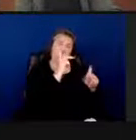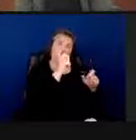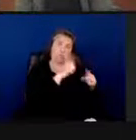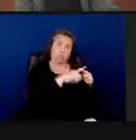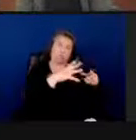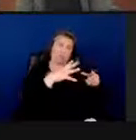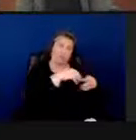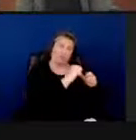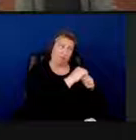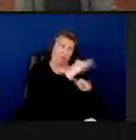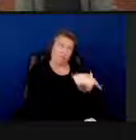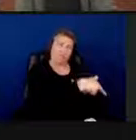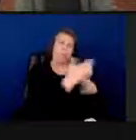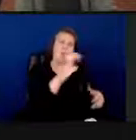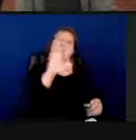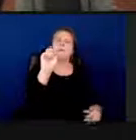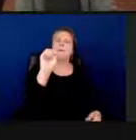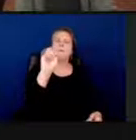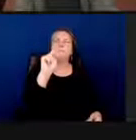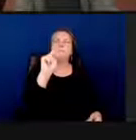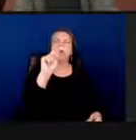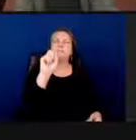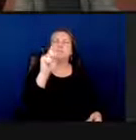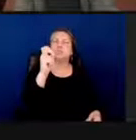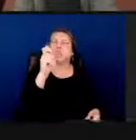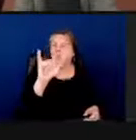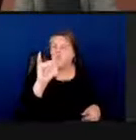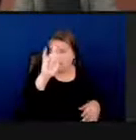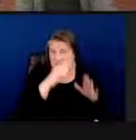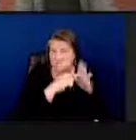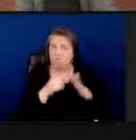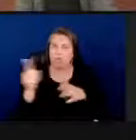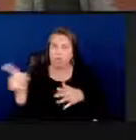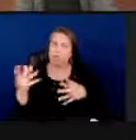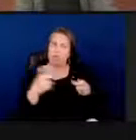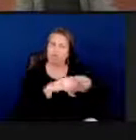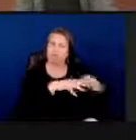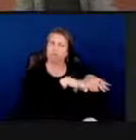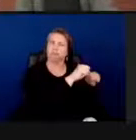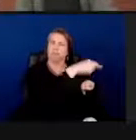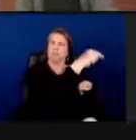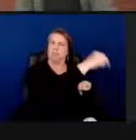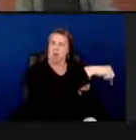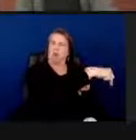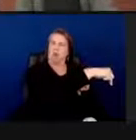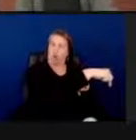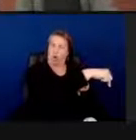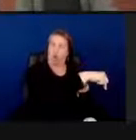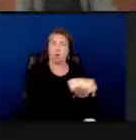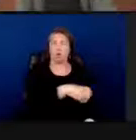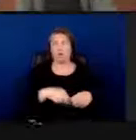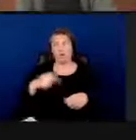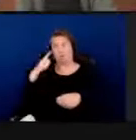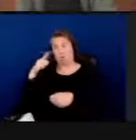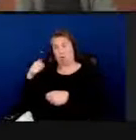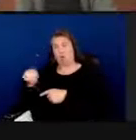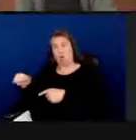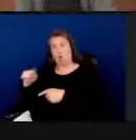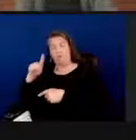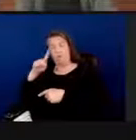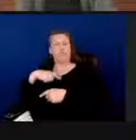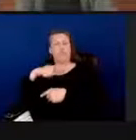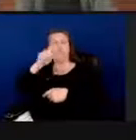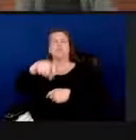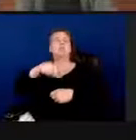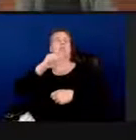كانت تحصل على هذه الخضرة وكانت تريد أن تكون هناك. مثلا في اللغة الإسبانية كان الأمر معين،